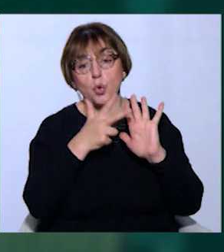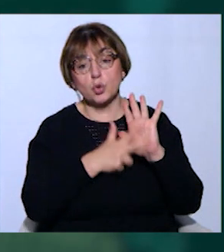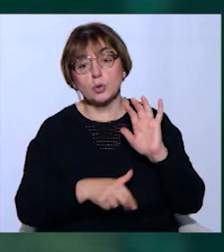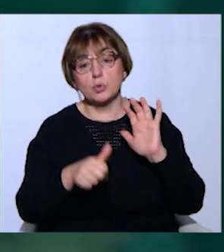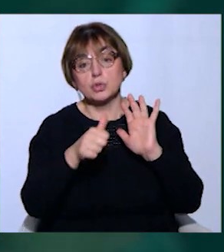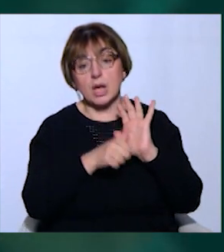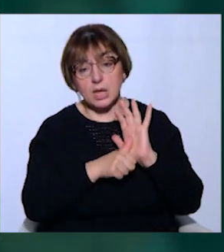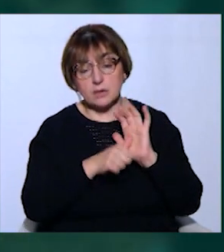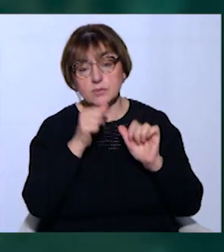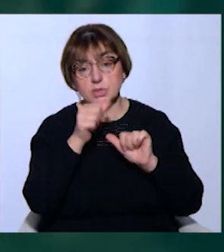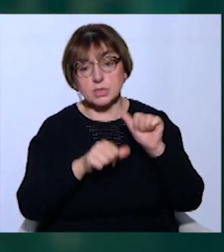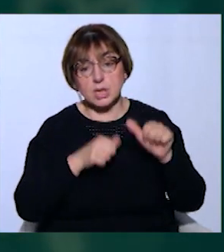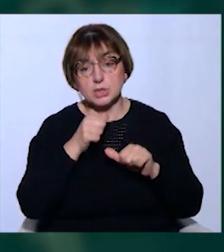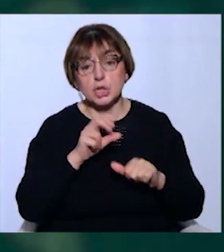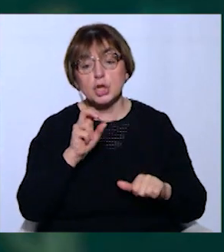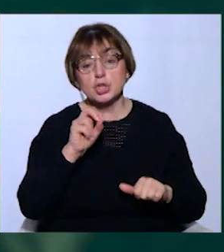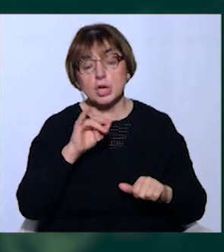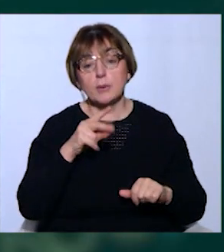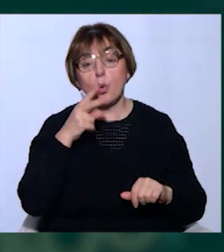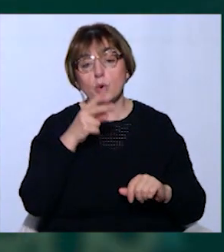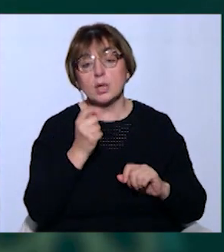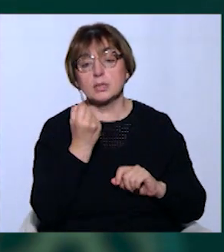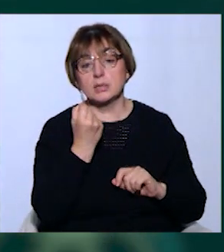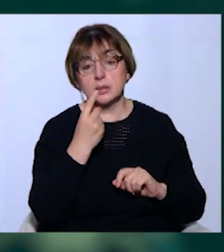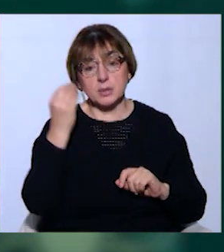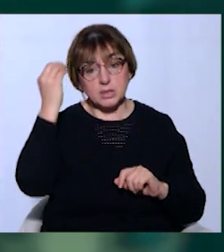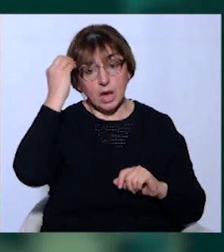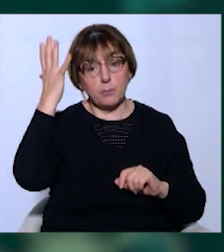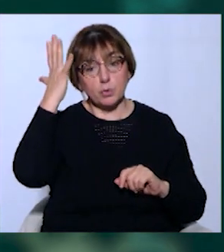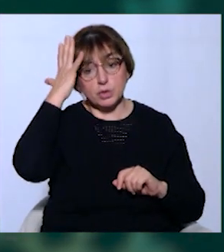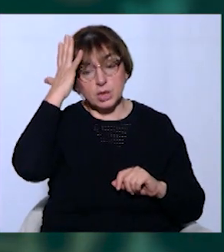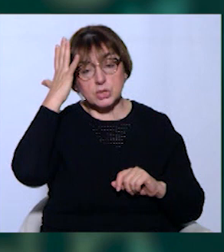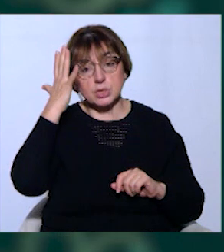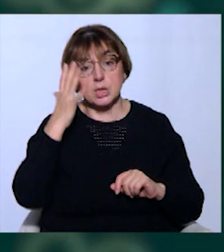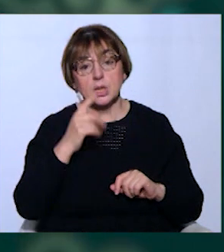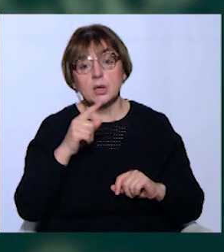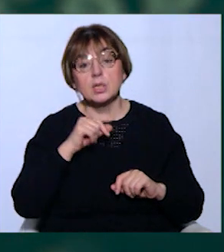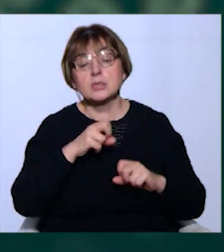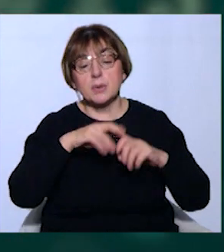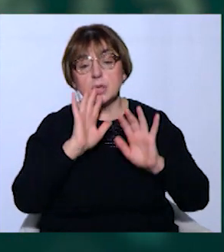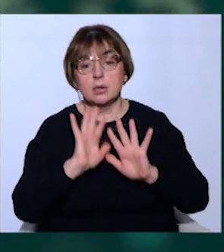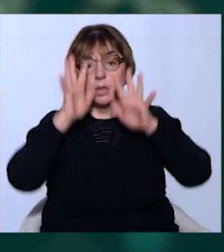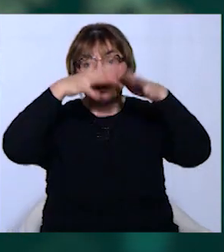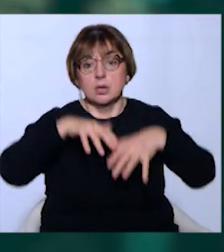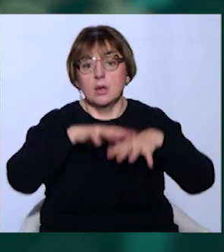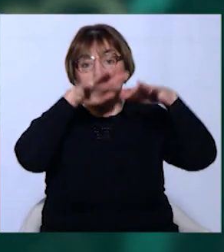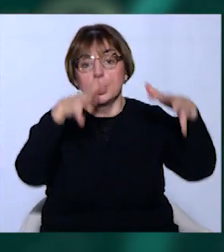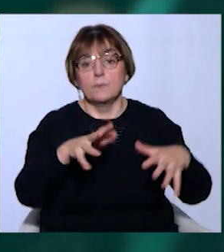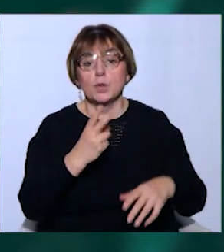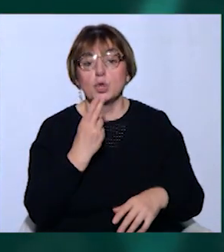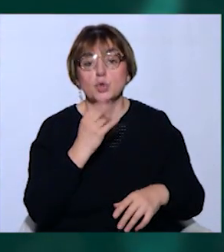1986 წელს ჩერნობილში და 2011 წელს იაპონიაში, ცუნამის გამო იაპონიაში